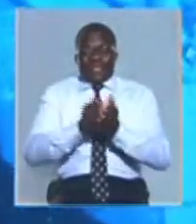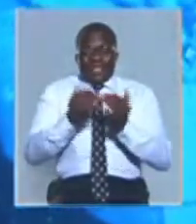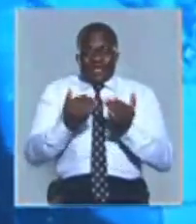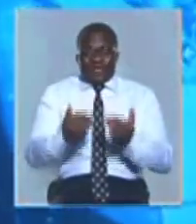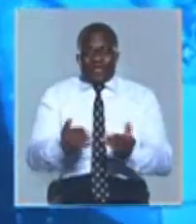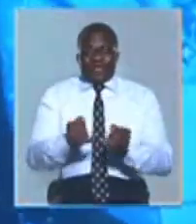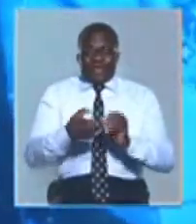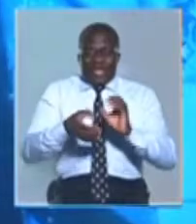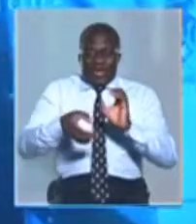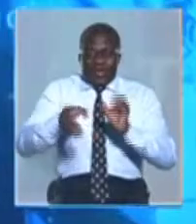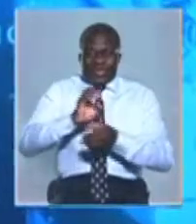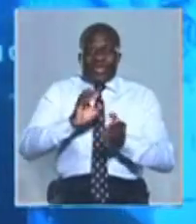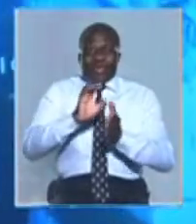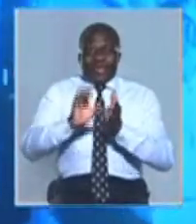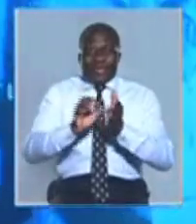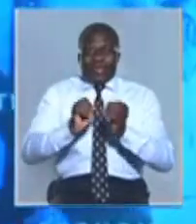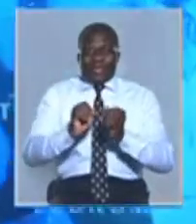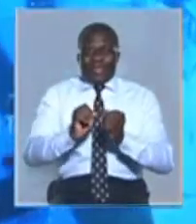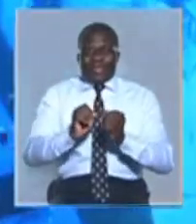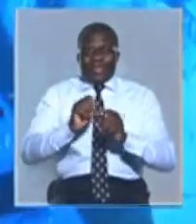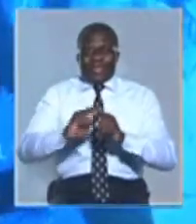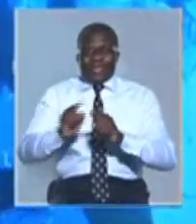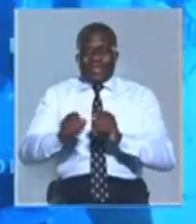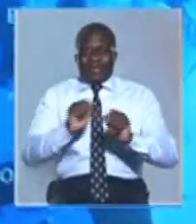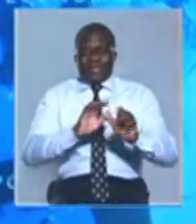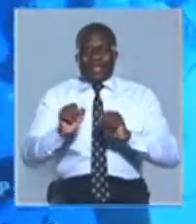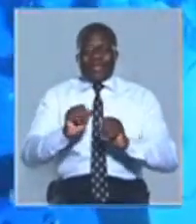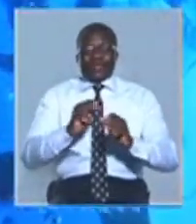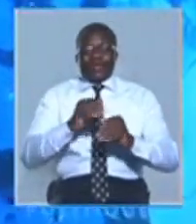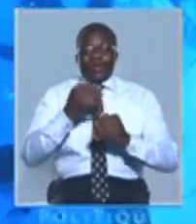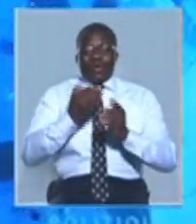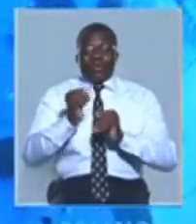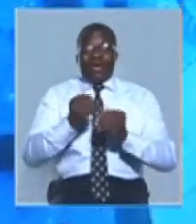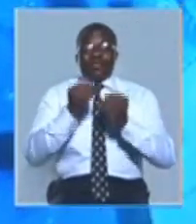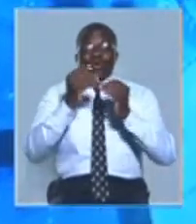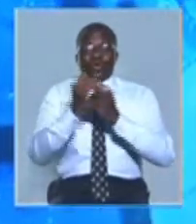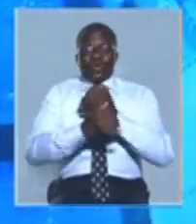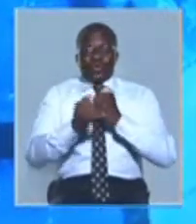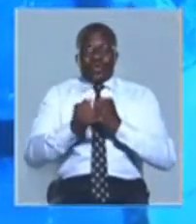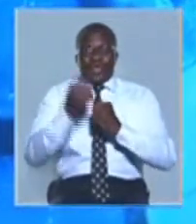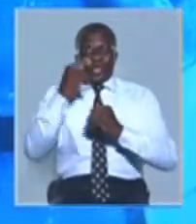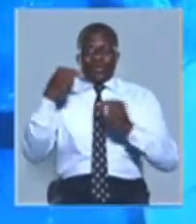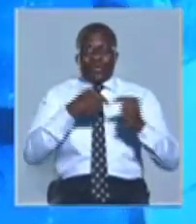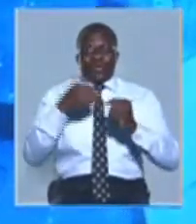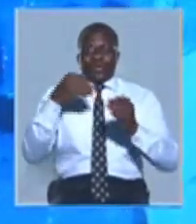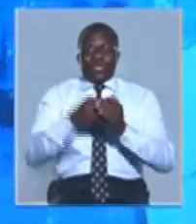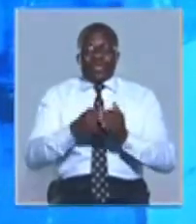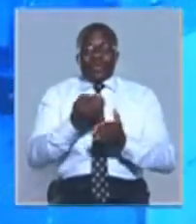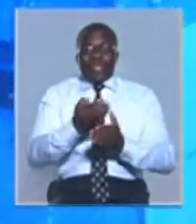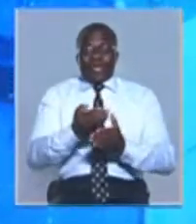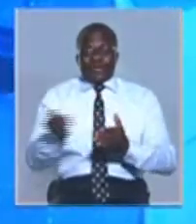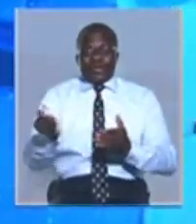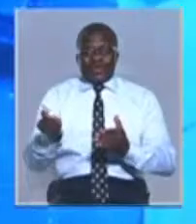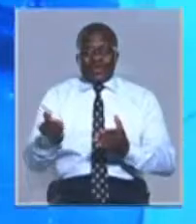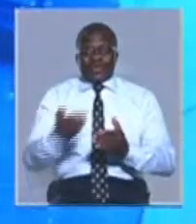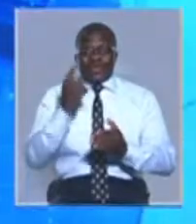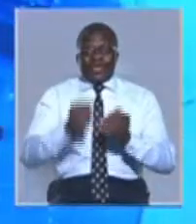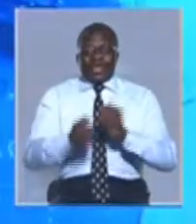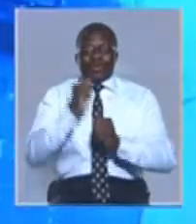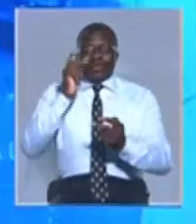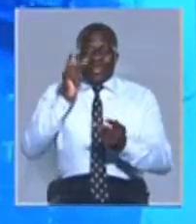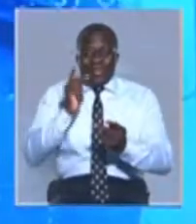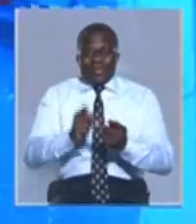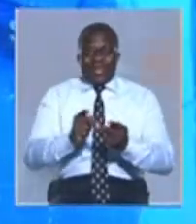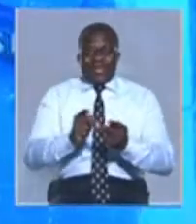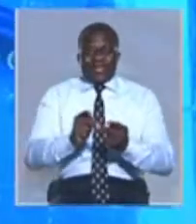fois-ci au changement climatique. Diverses actions se mènent par la plupart des pays pour lutter contre le phénomène. Et pour plus